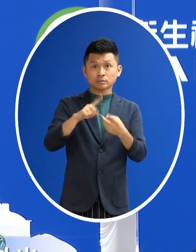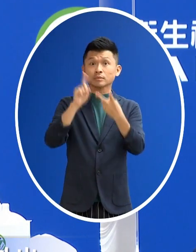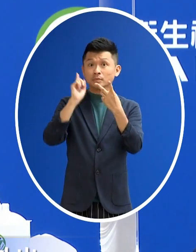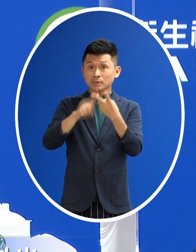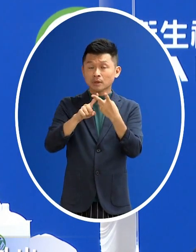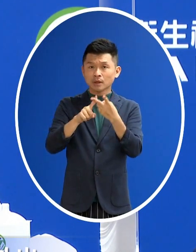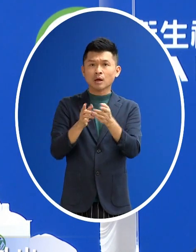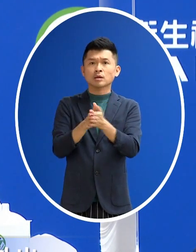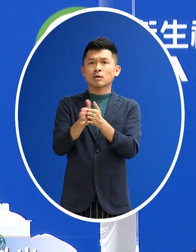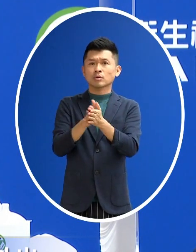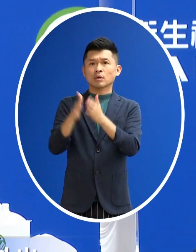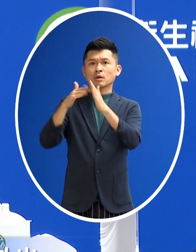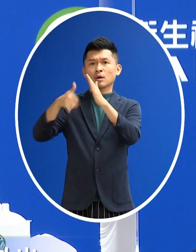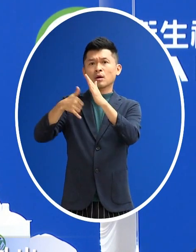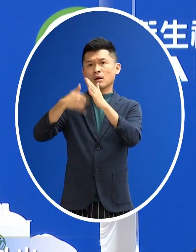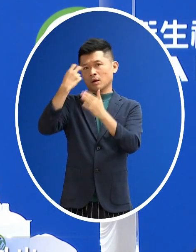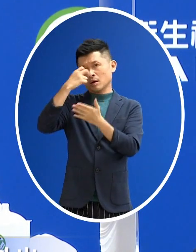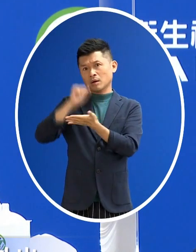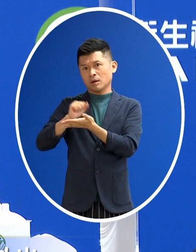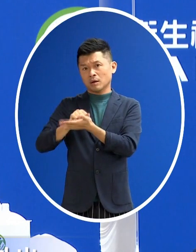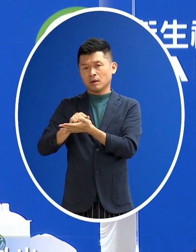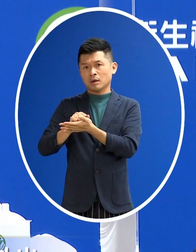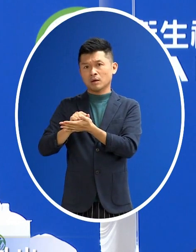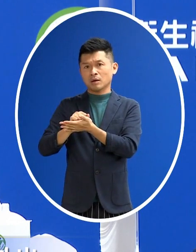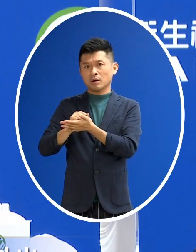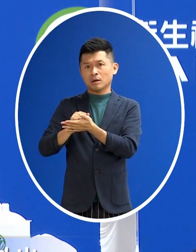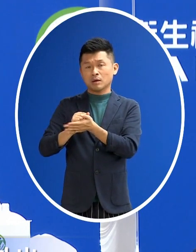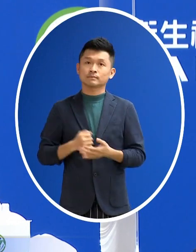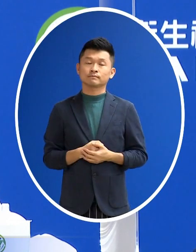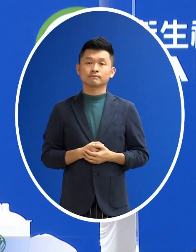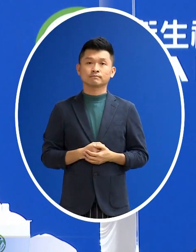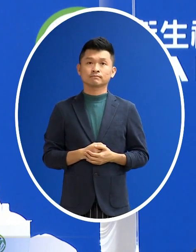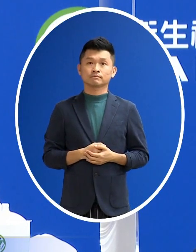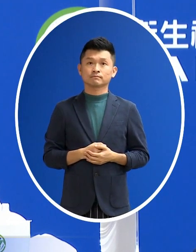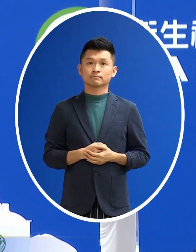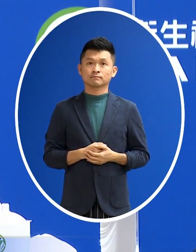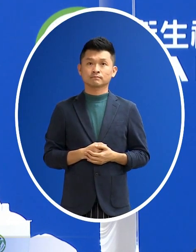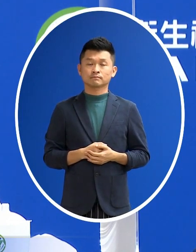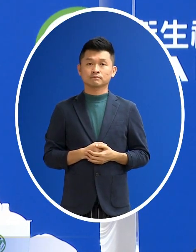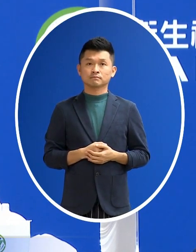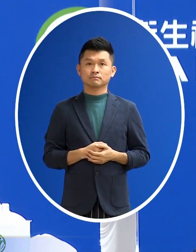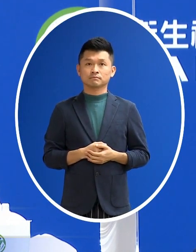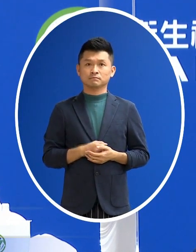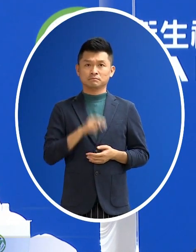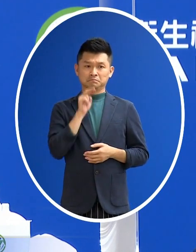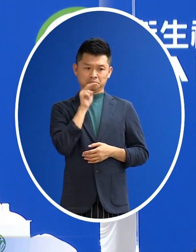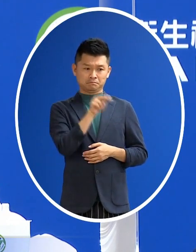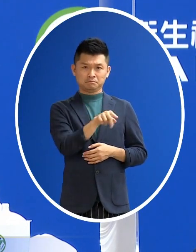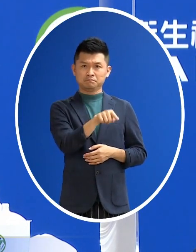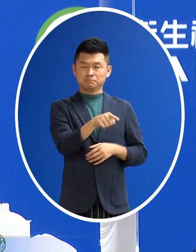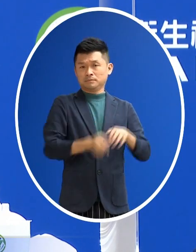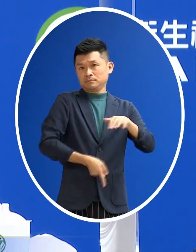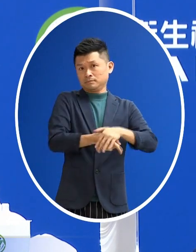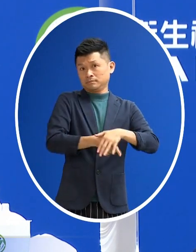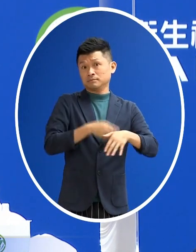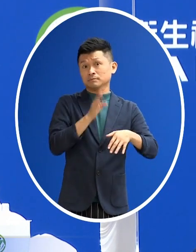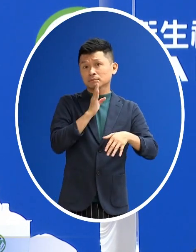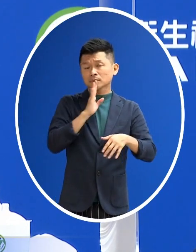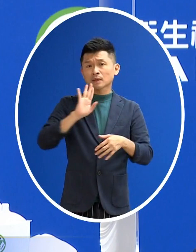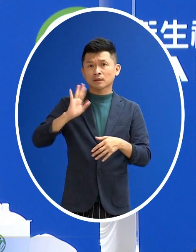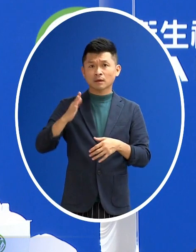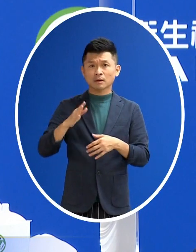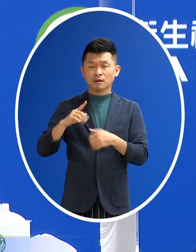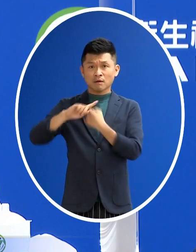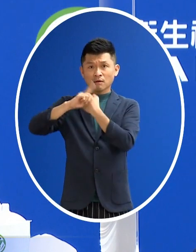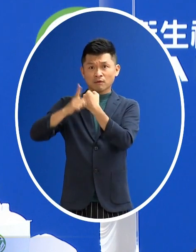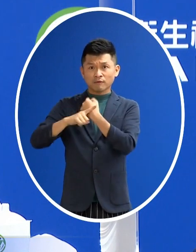主动要求居家检疫者以检疫期间外出，虽然是一个违法的行为，但并没有相关的一